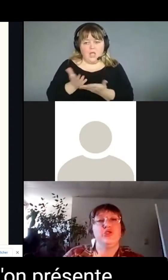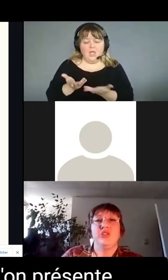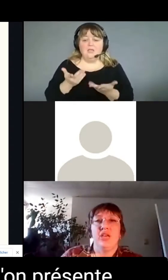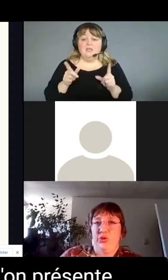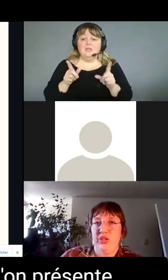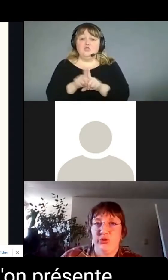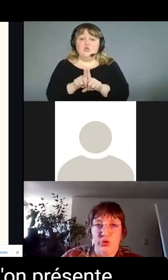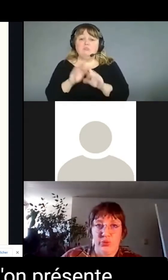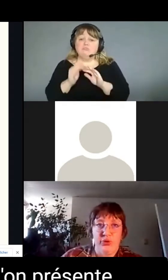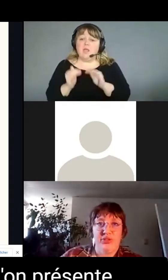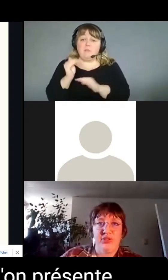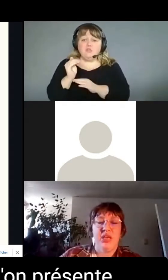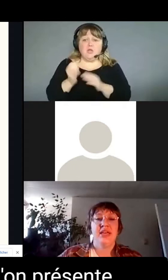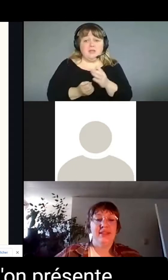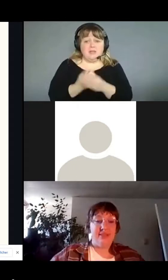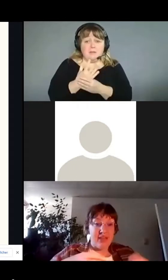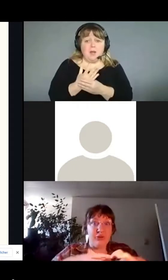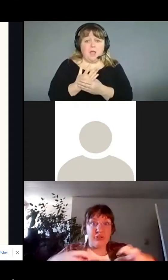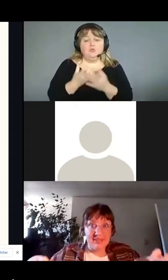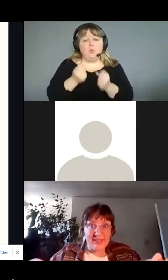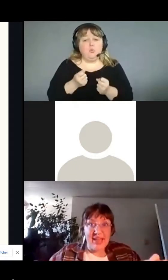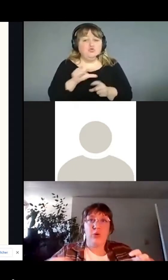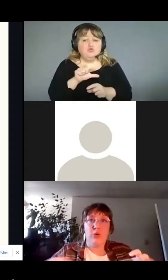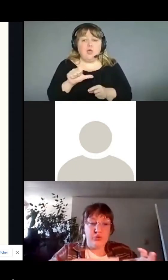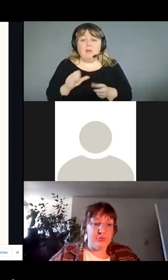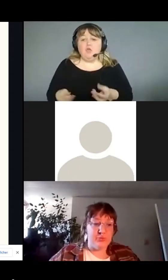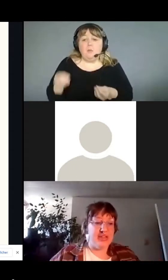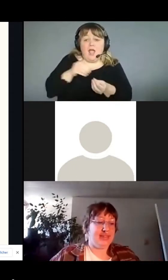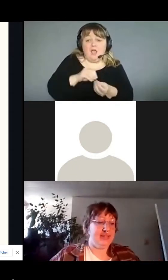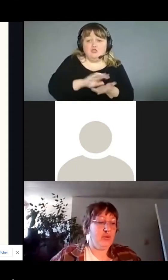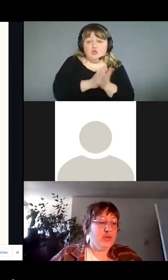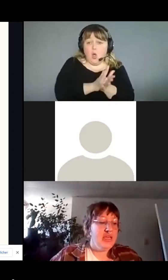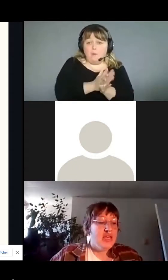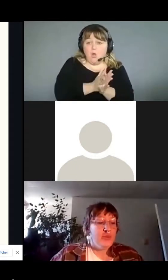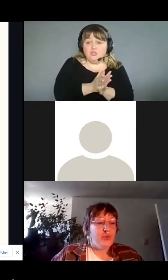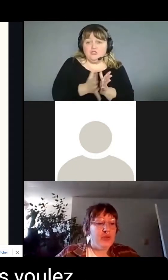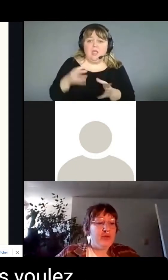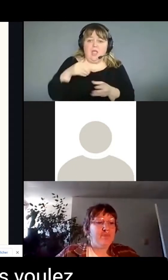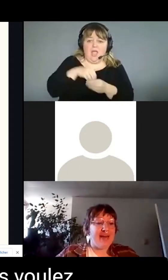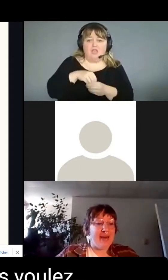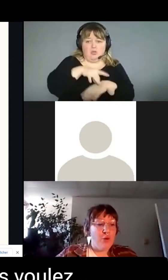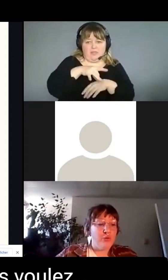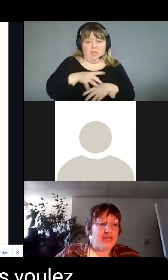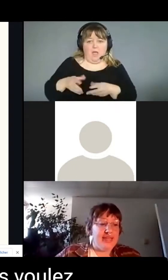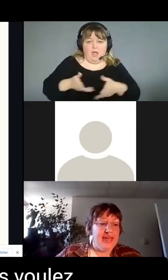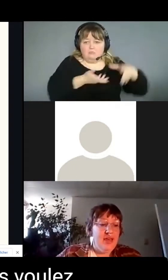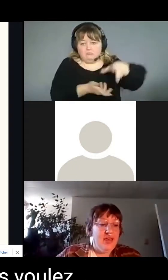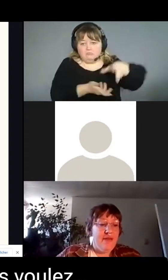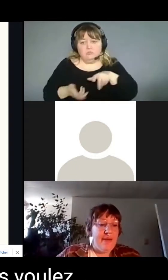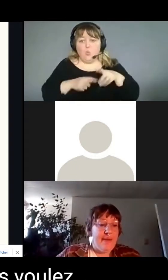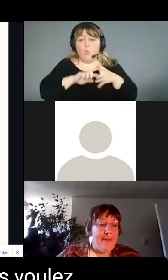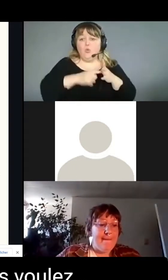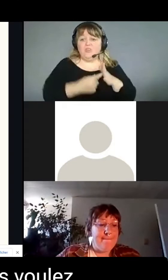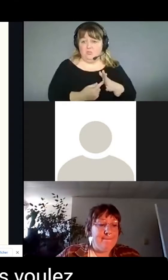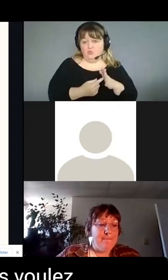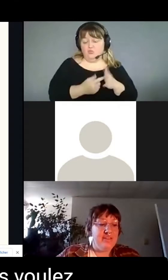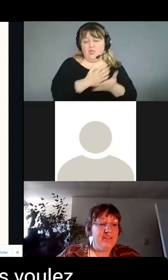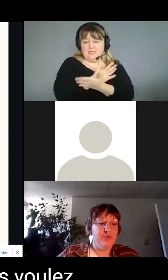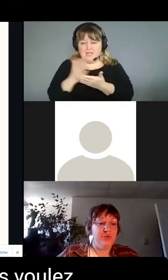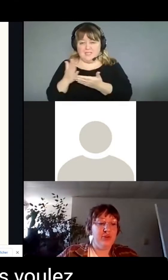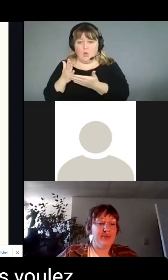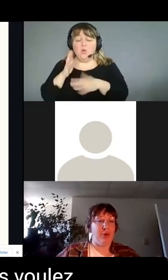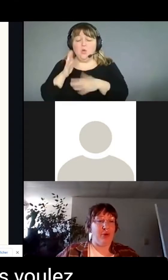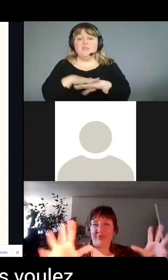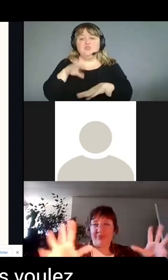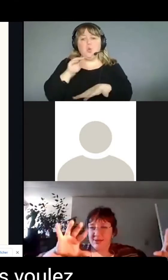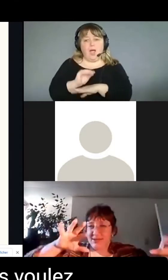vous pouvez juste ajouter du compost dans votre terre au début de la saison. Puis par rapport aux engrais, si